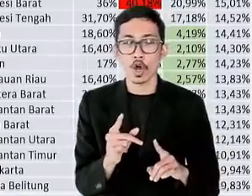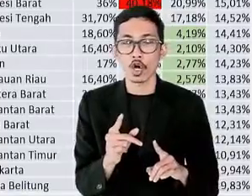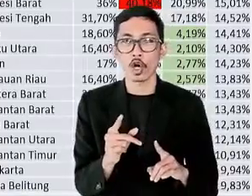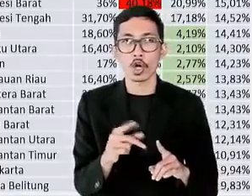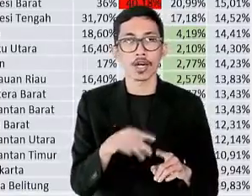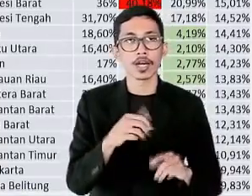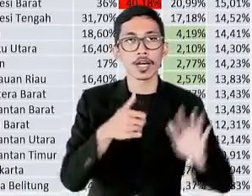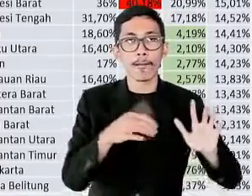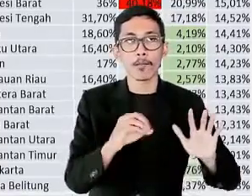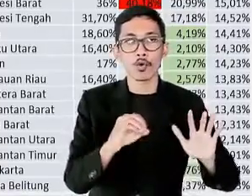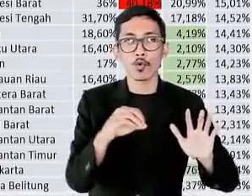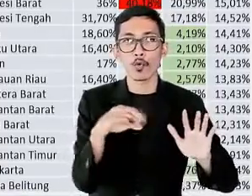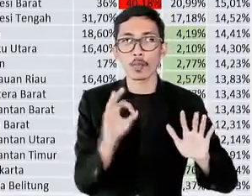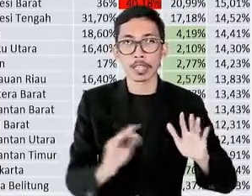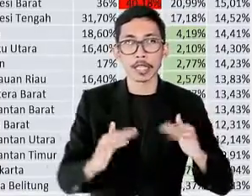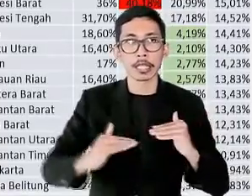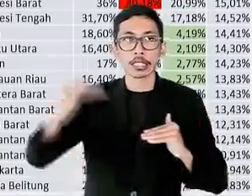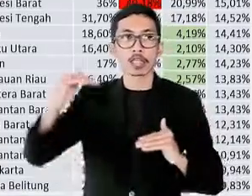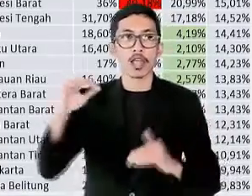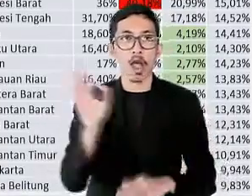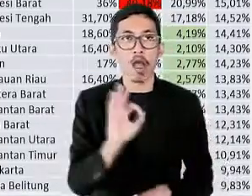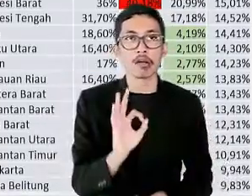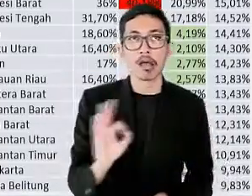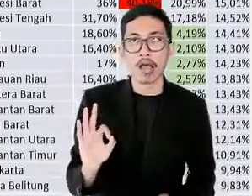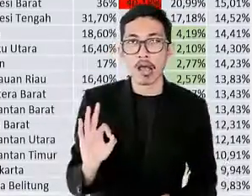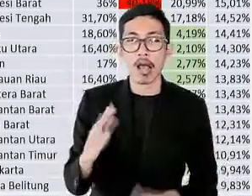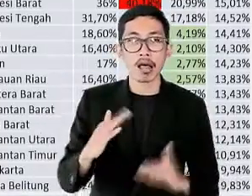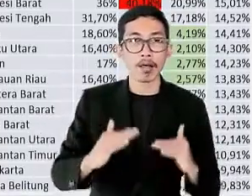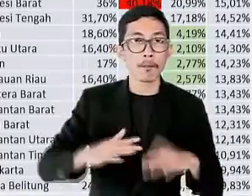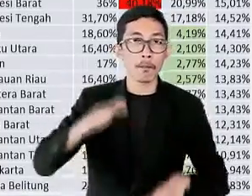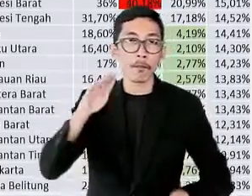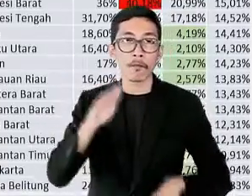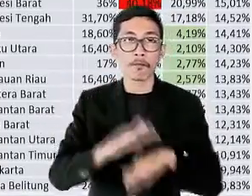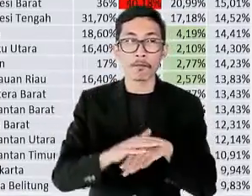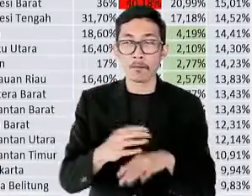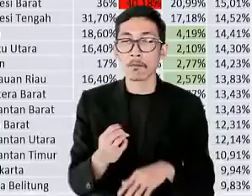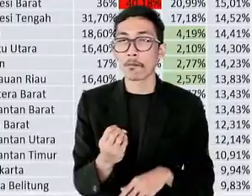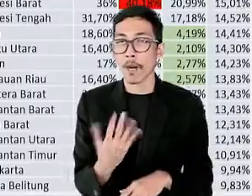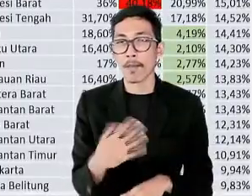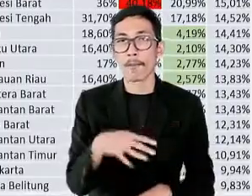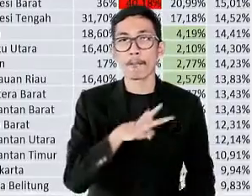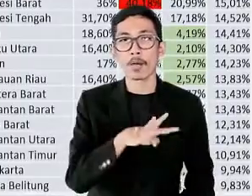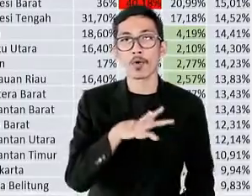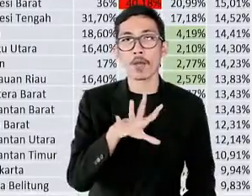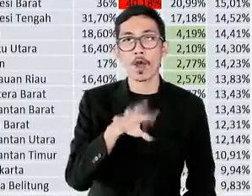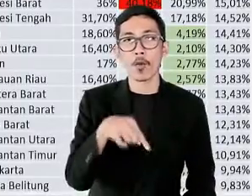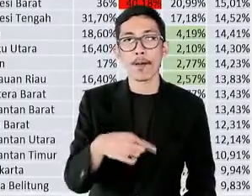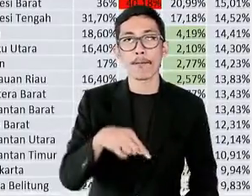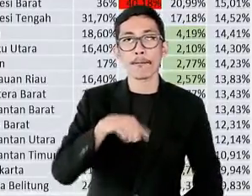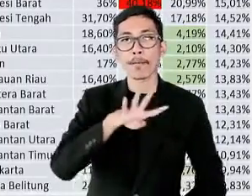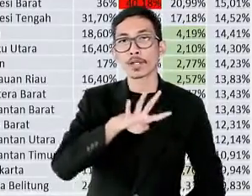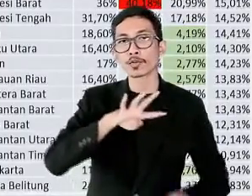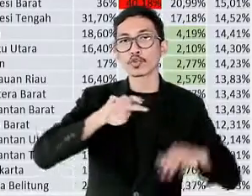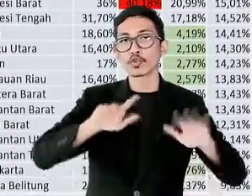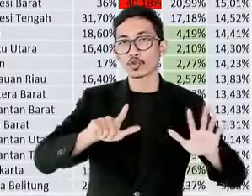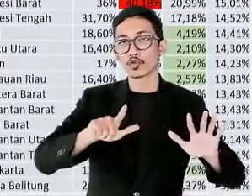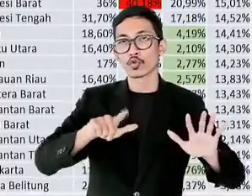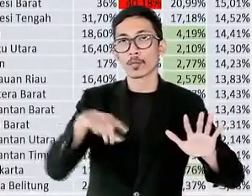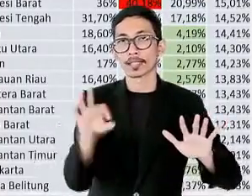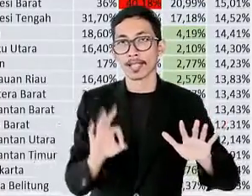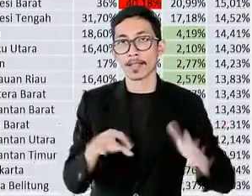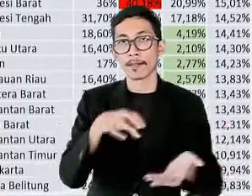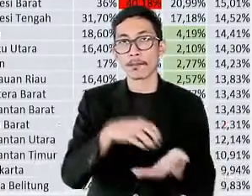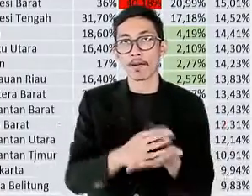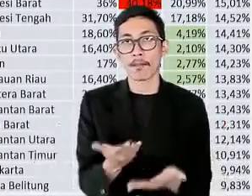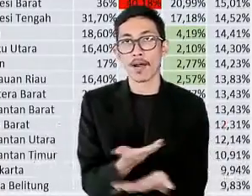bahkan angka bor tertinggi hanya sebesar 45,46 07 persen yaitu Provinsi Aceh